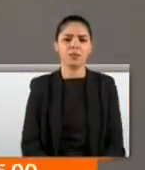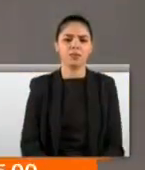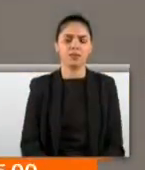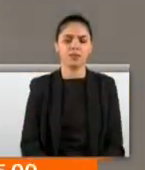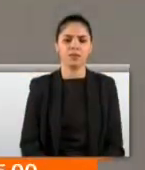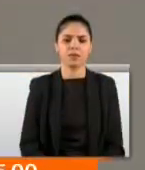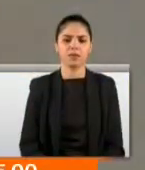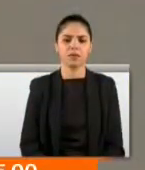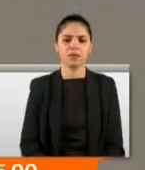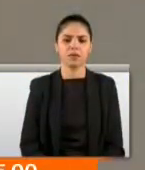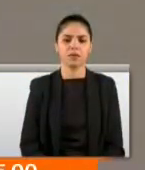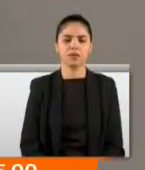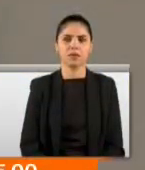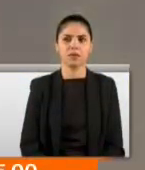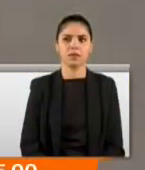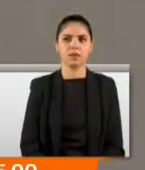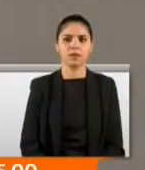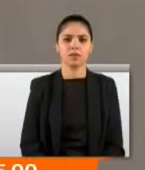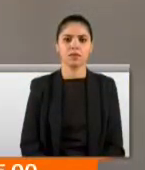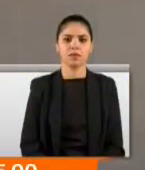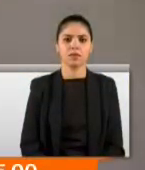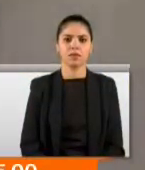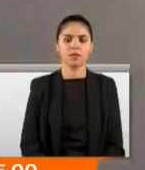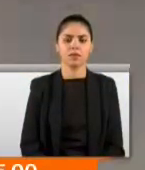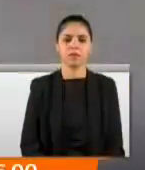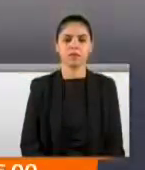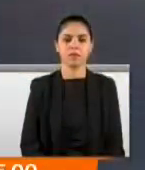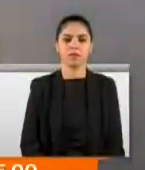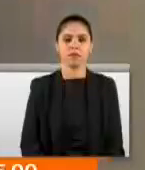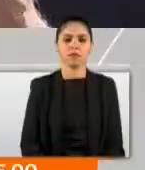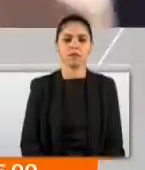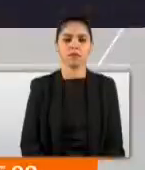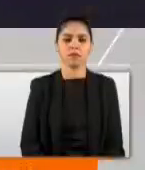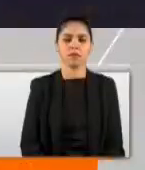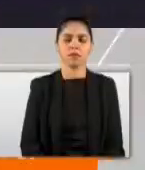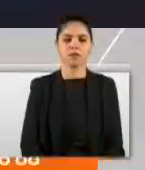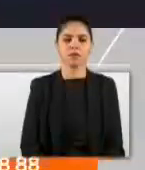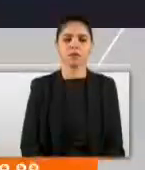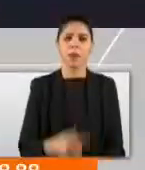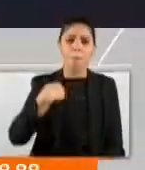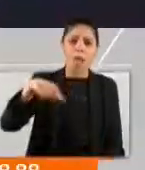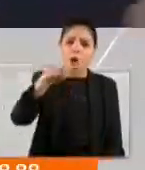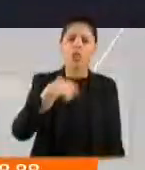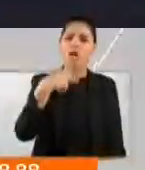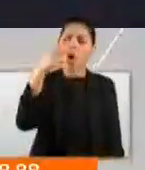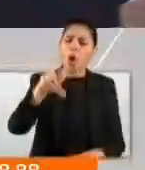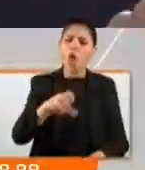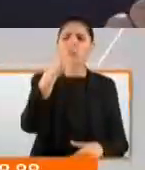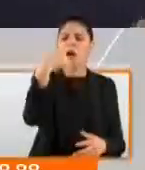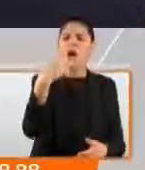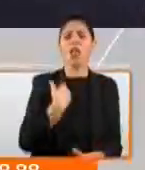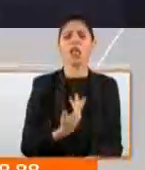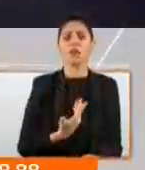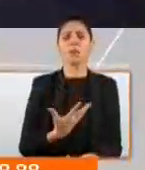bağlayıp kuyruğunu kesip işkence yaparak baktığı canları öldürmüşler. Ben onlara oturdum ağladım hep tek tek böyle